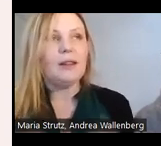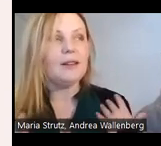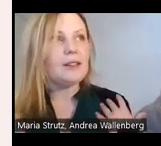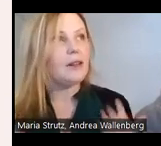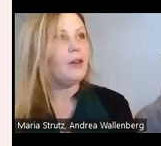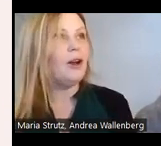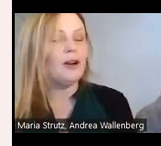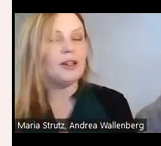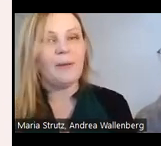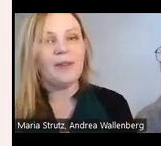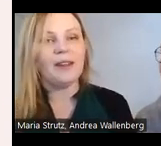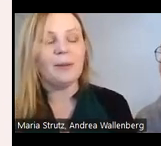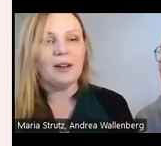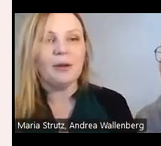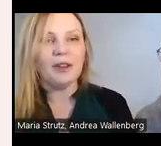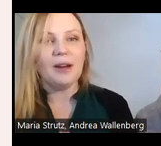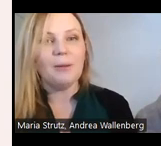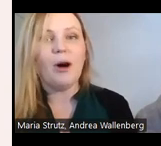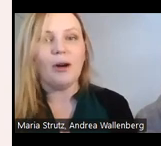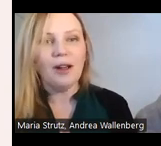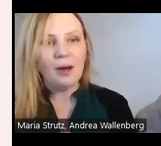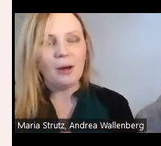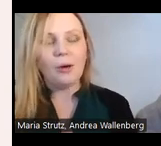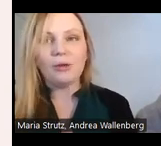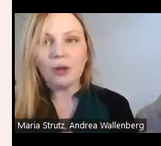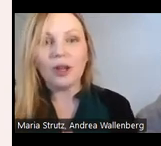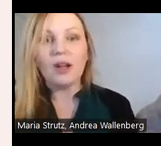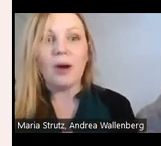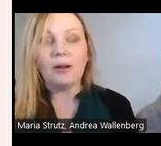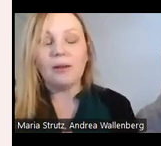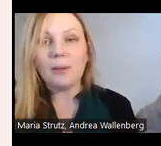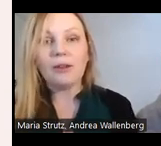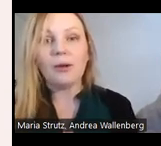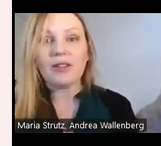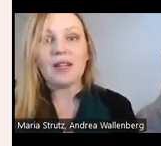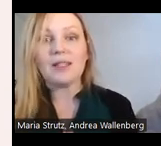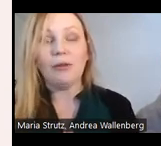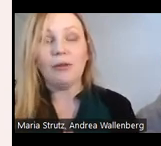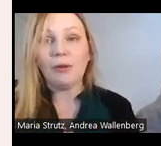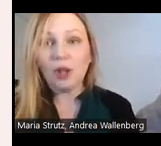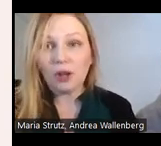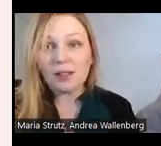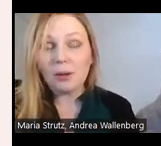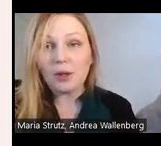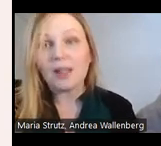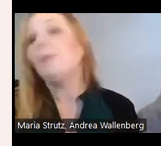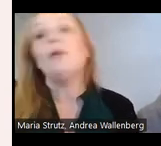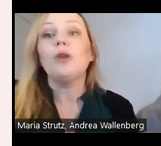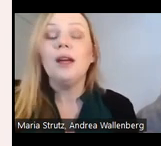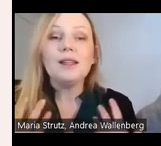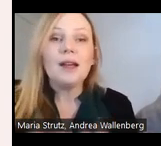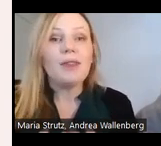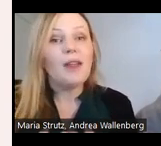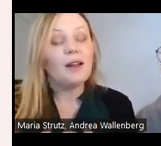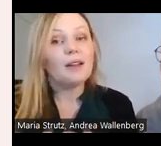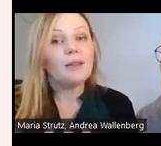liksom mindre överlag spända. Det blir lugnare barn och tryggare barn. Med bättre självkänsla. För man får lyckas kommunicera. Man